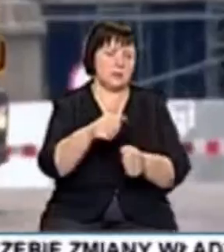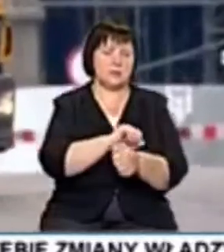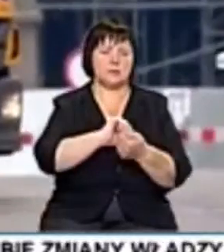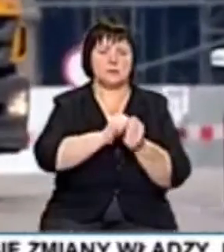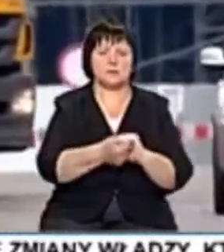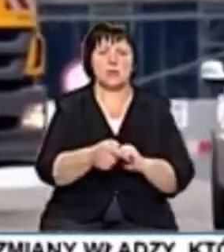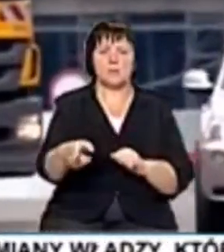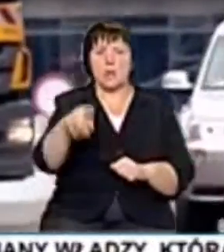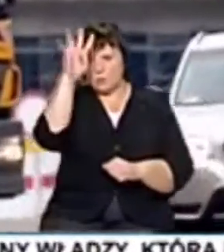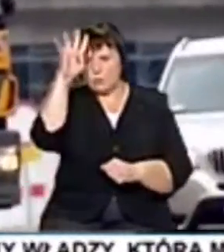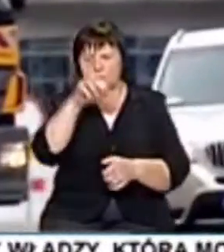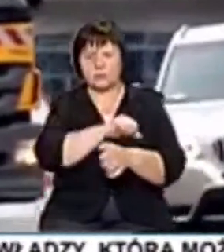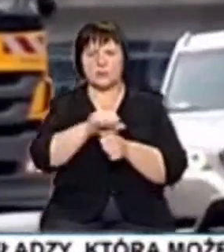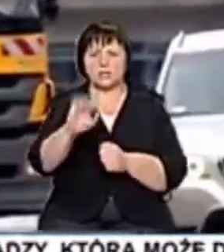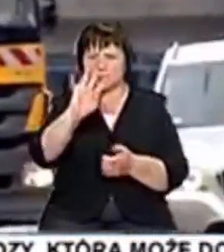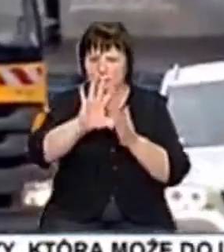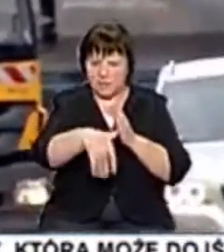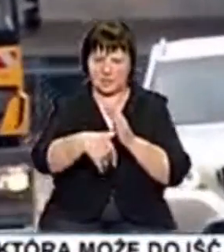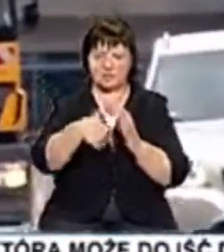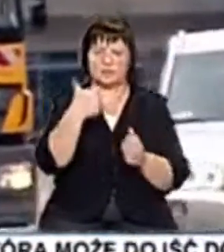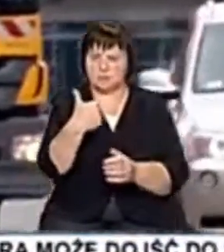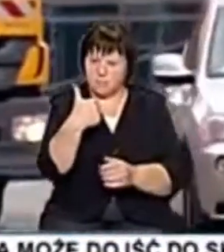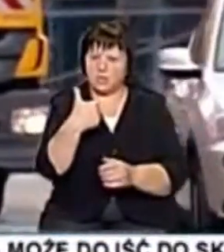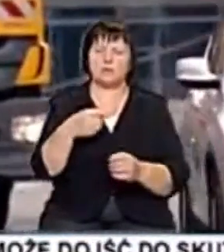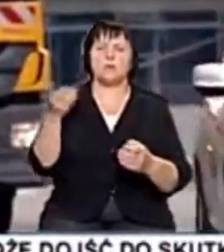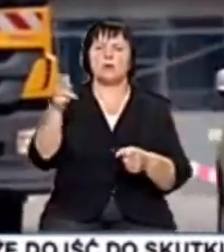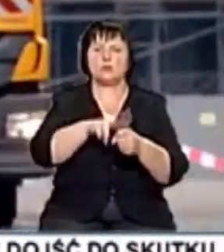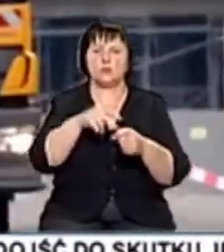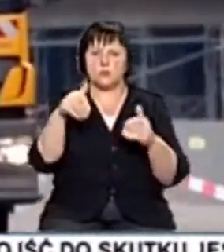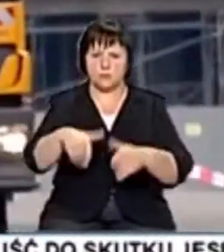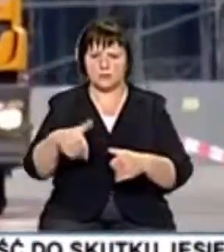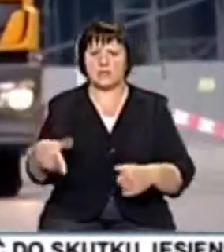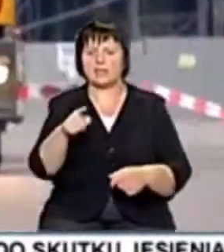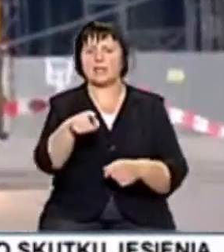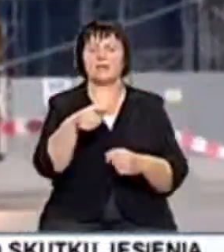Łódź jest jedynym miastem w Polsce, które może pochwalić się mobilną wystawą fotografii.